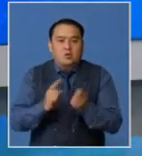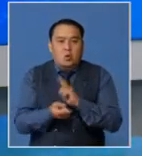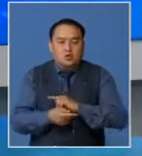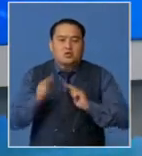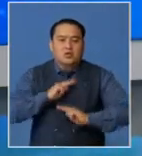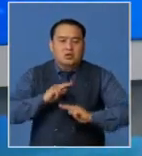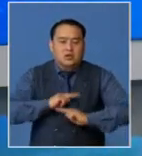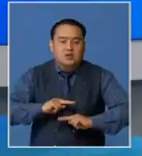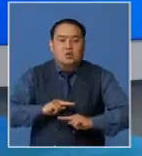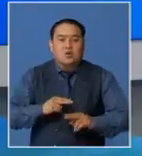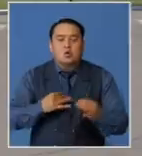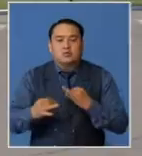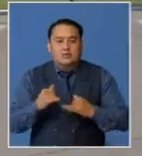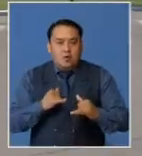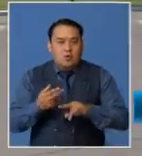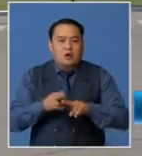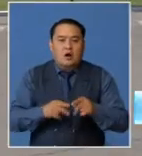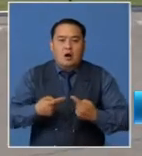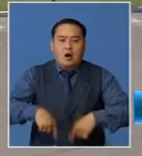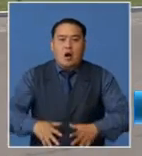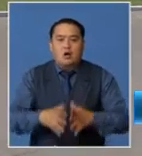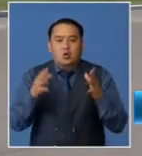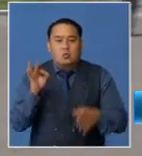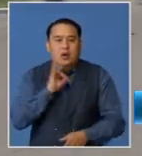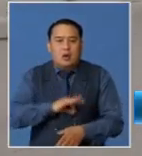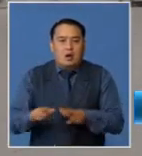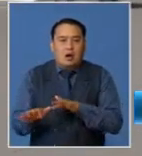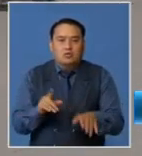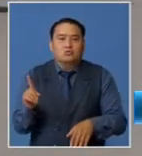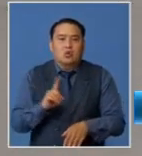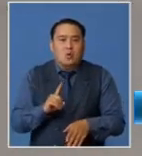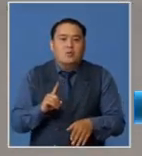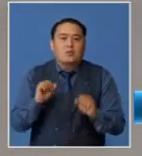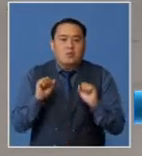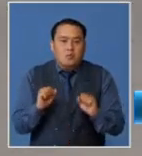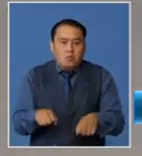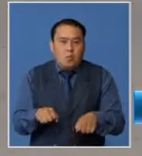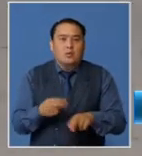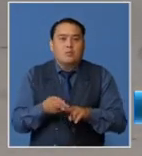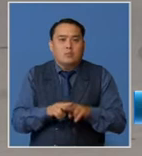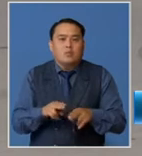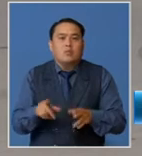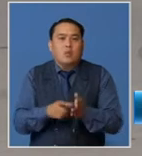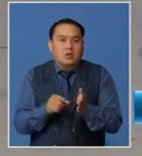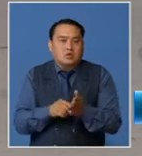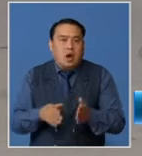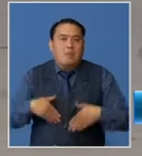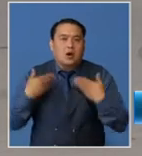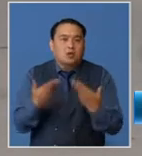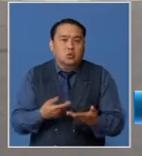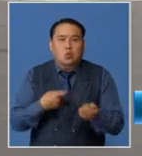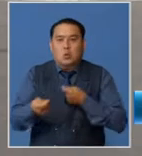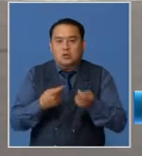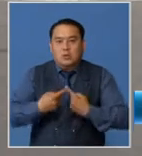с населением. Как считают организаторы, огромным плюсом акции является то, что граждане без записи могут напрямую обратиться